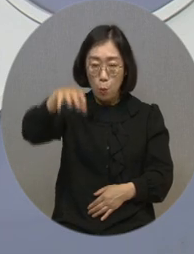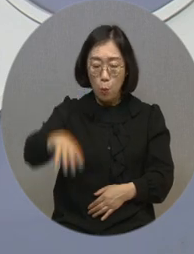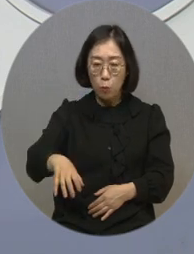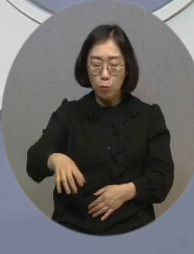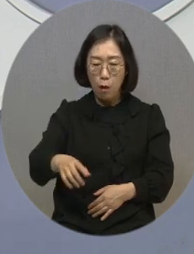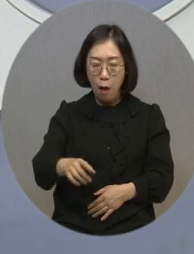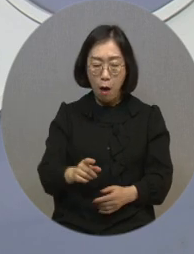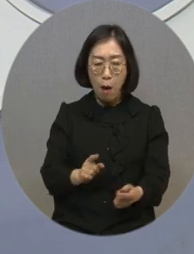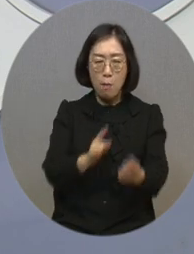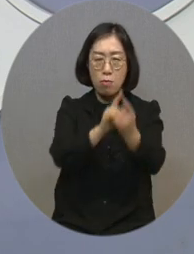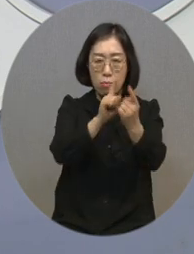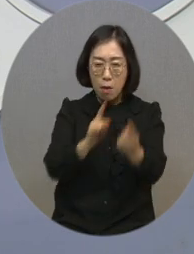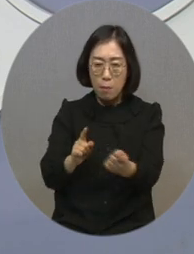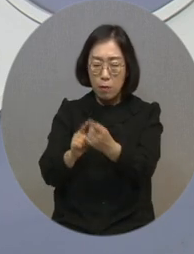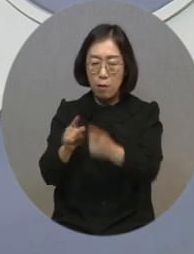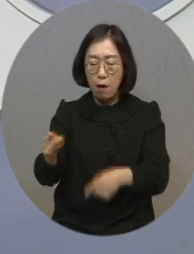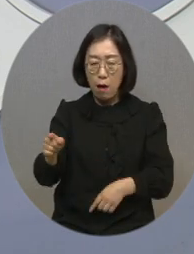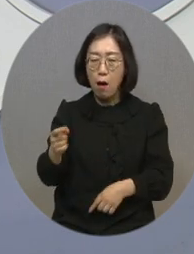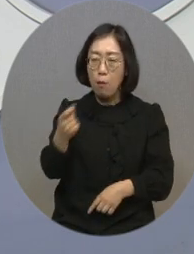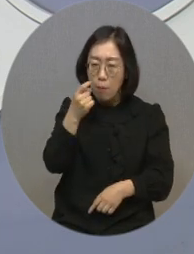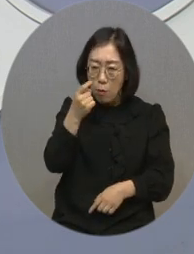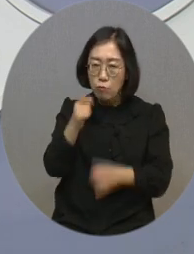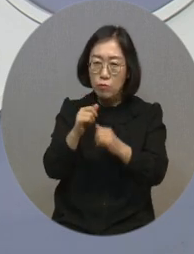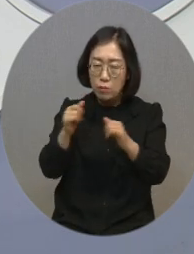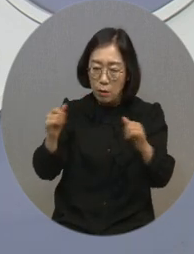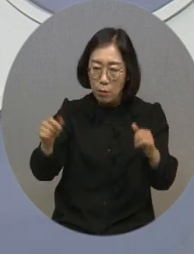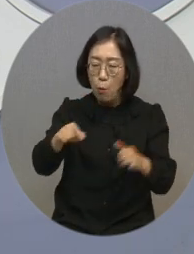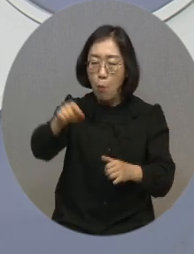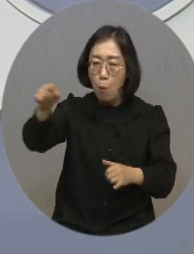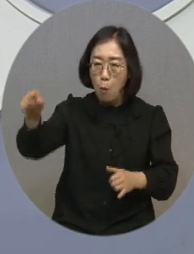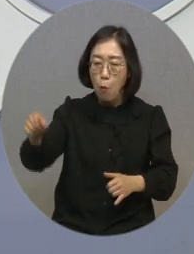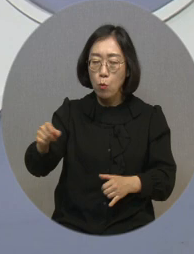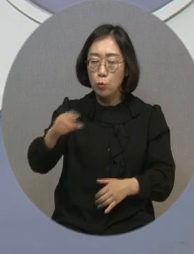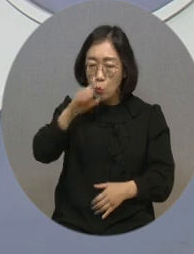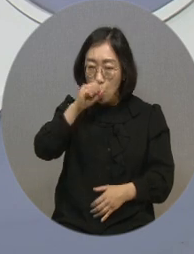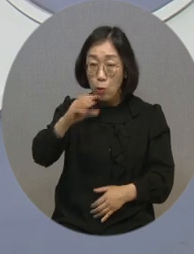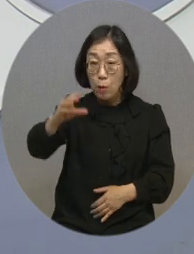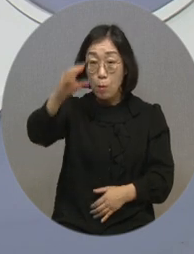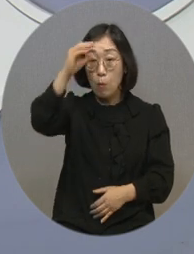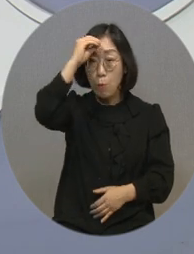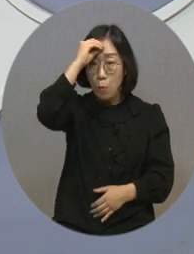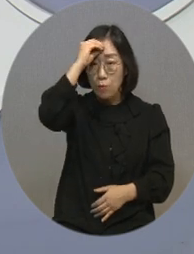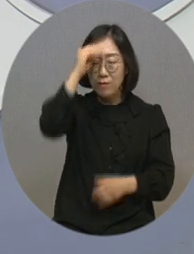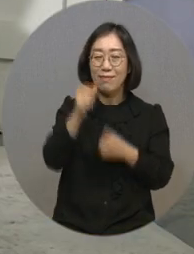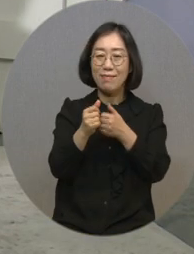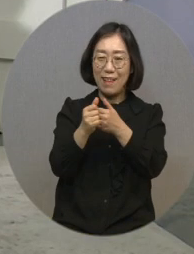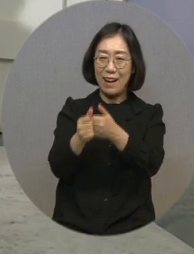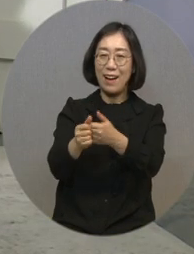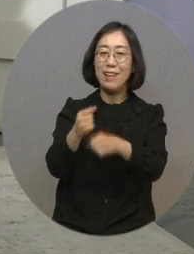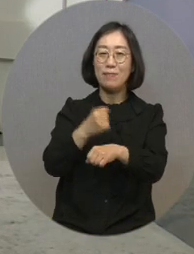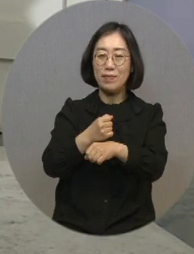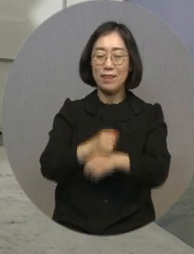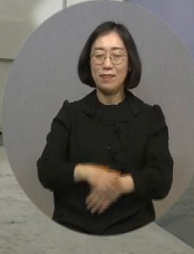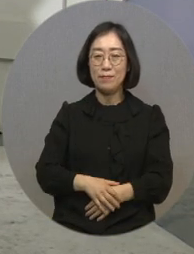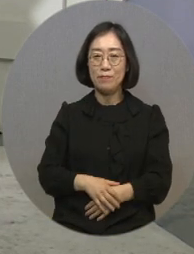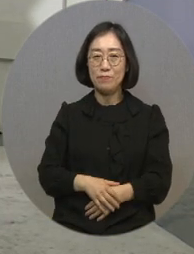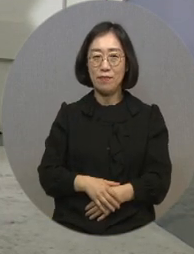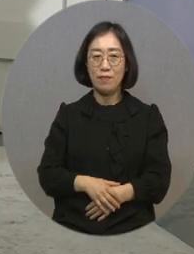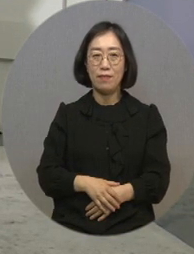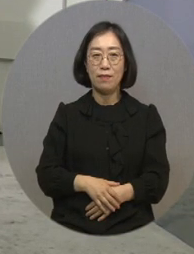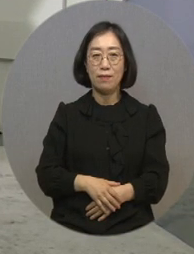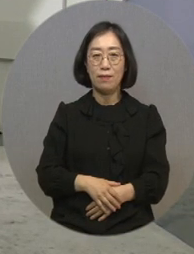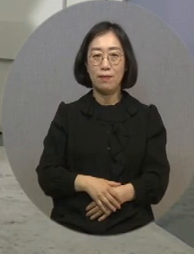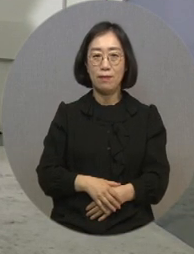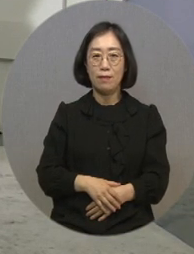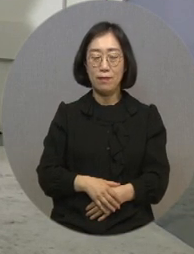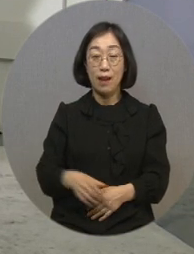제가 배울 점에 있는 사람들을 좀 잘 이렇게 롤 모델로 해가지고 잘 따라했던 것 같습니다. 이제